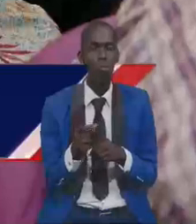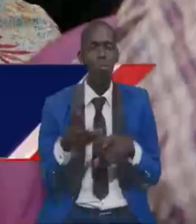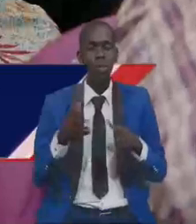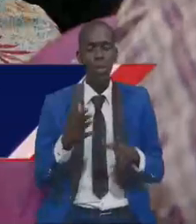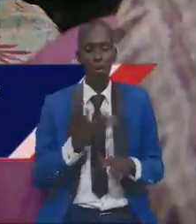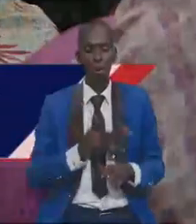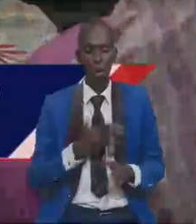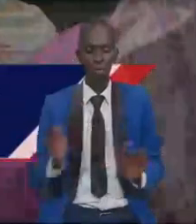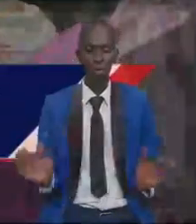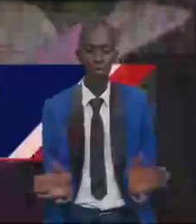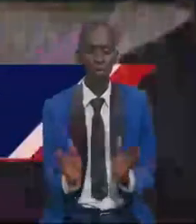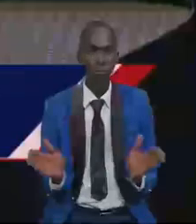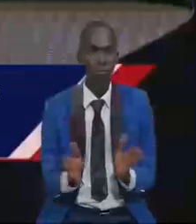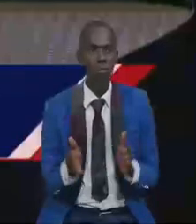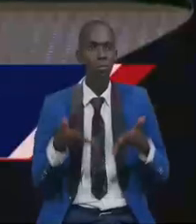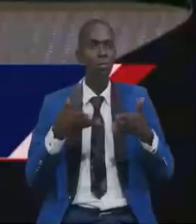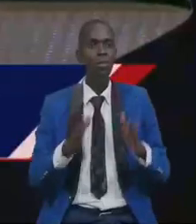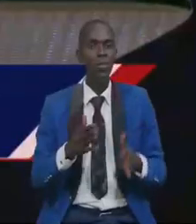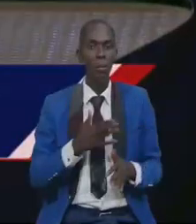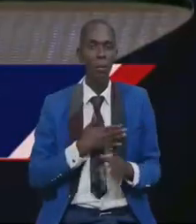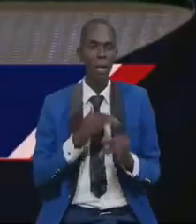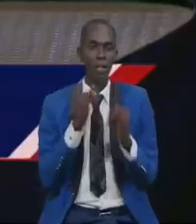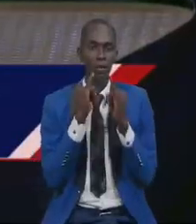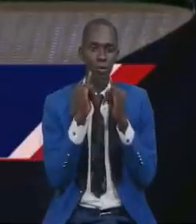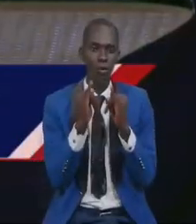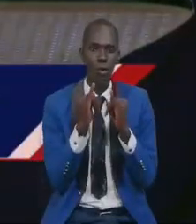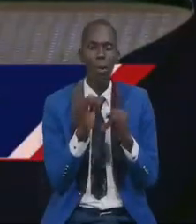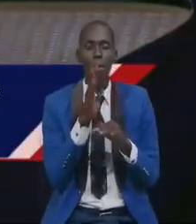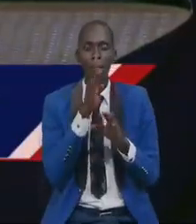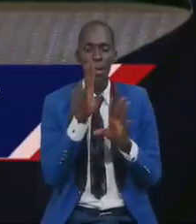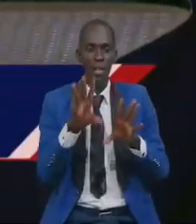te plaire, puisse mon instruction te plaire,